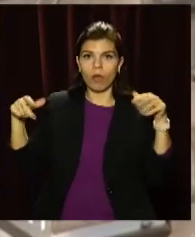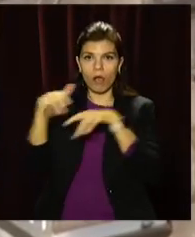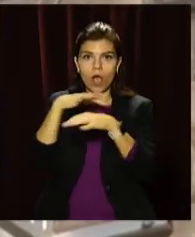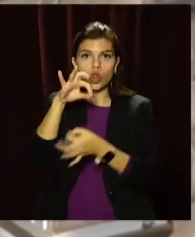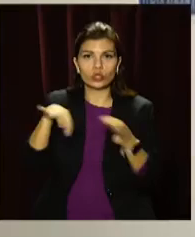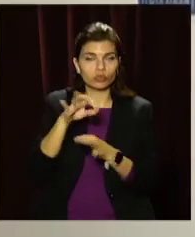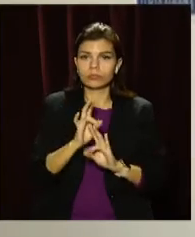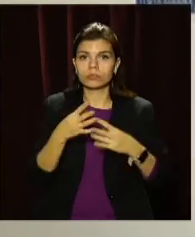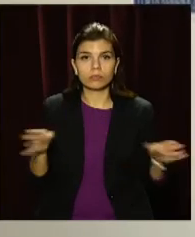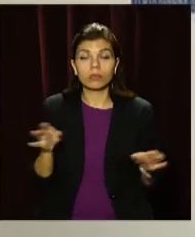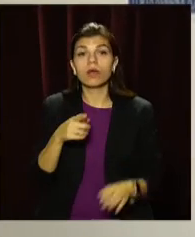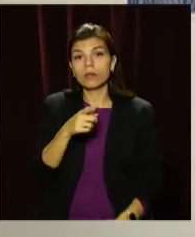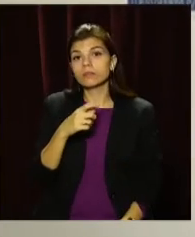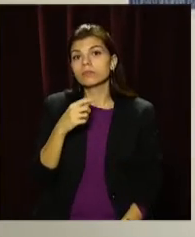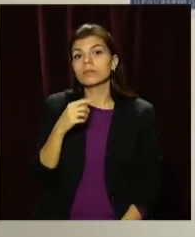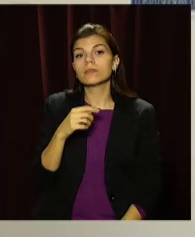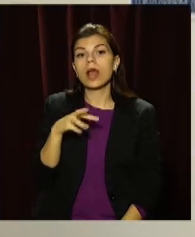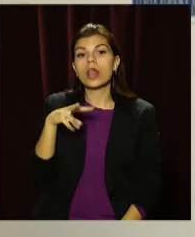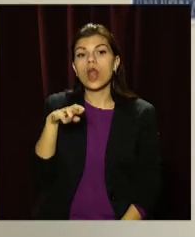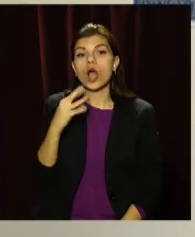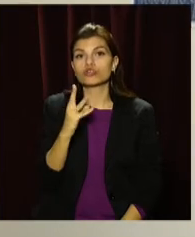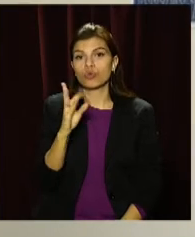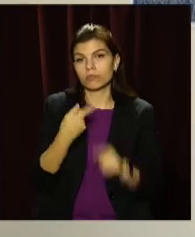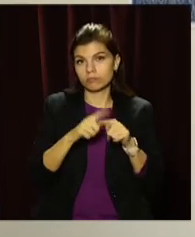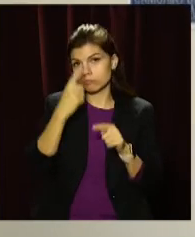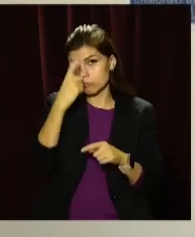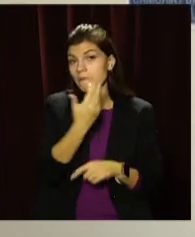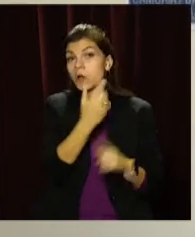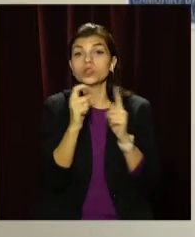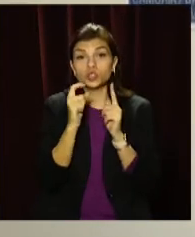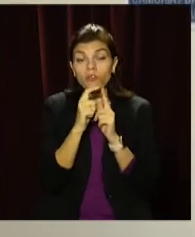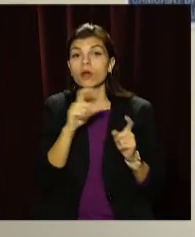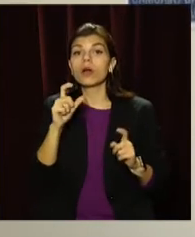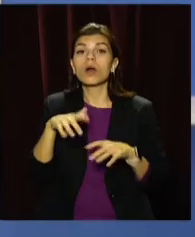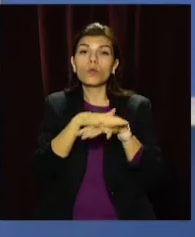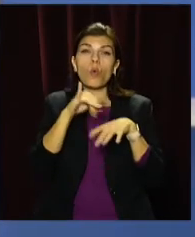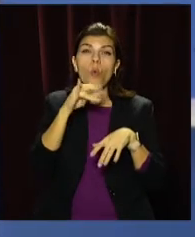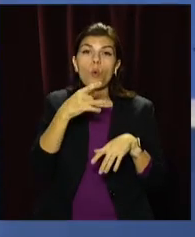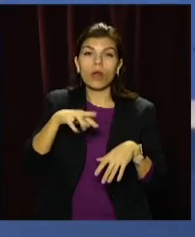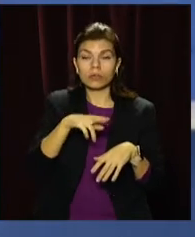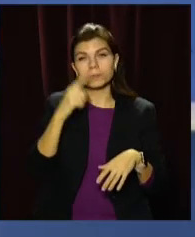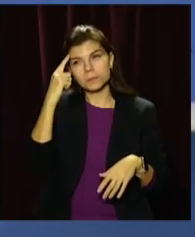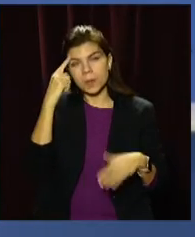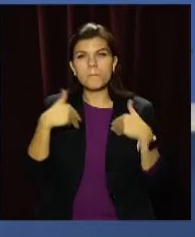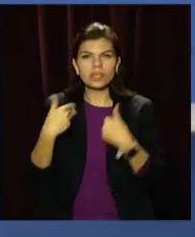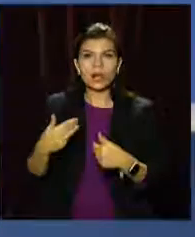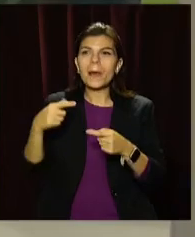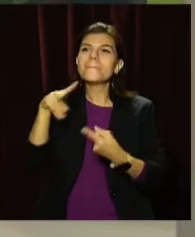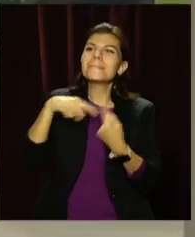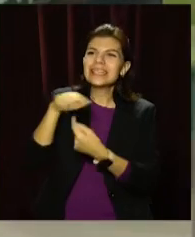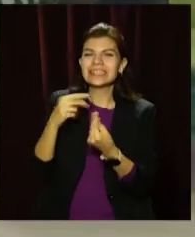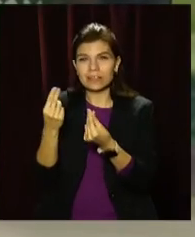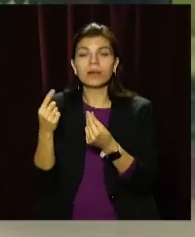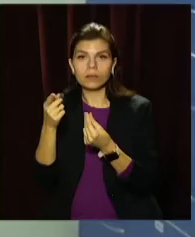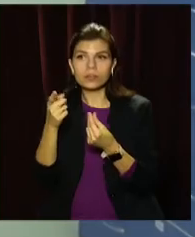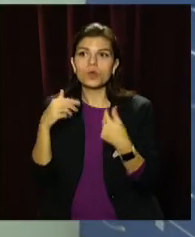заявив головний санітарний лікар країни Віктор Ляшко. За його словами, уряд рекомендуватиме представникам бізнесу запровадити час